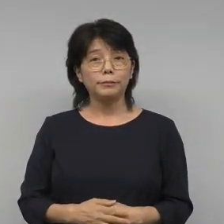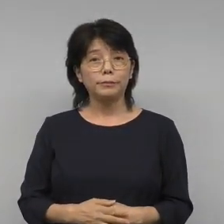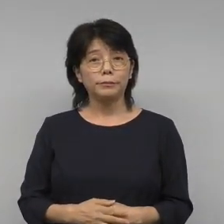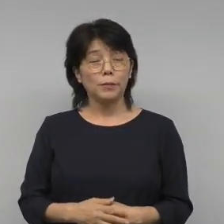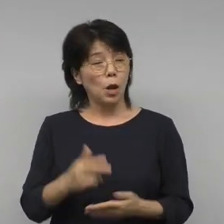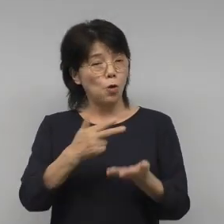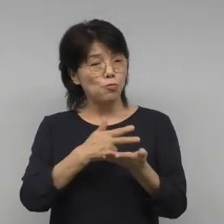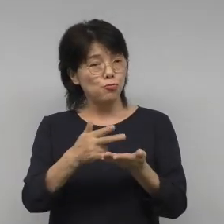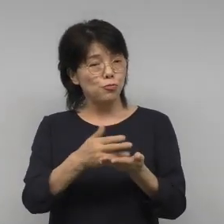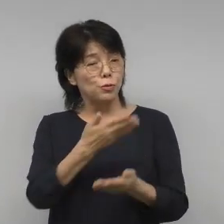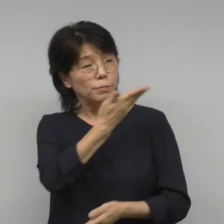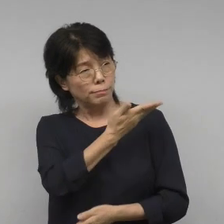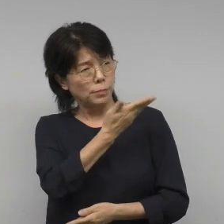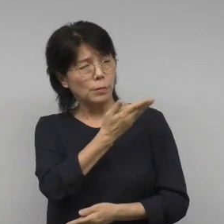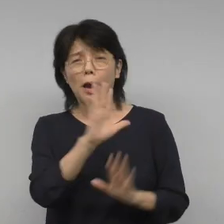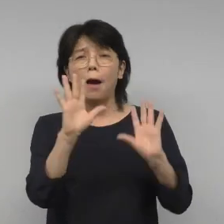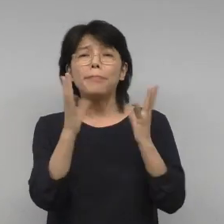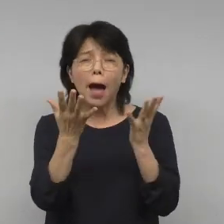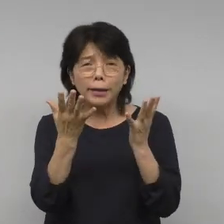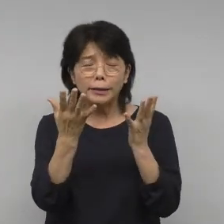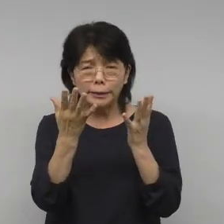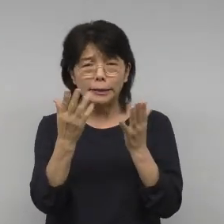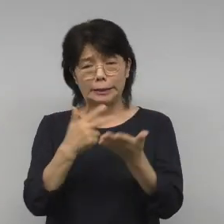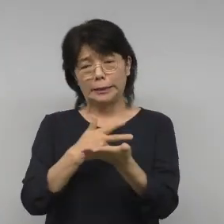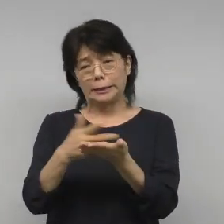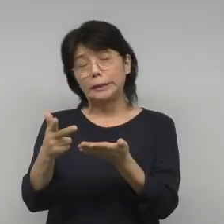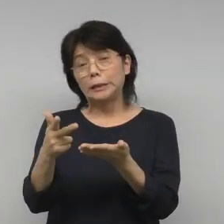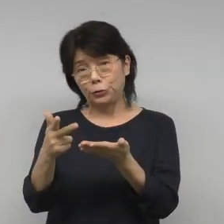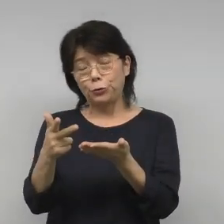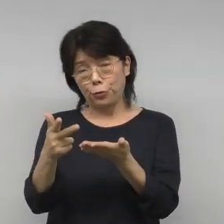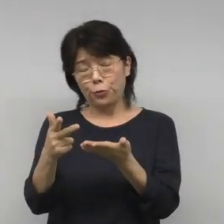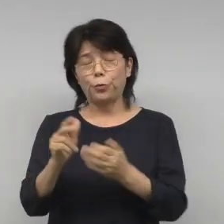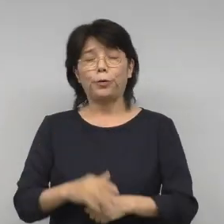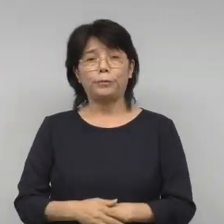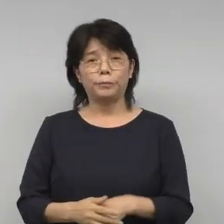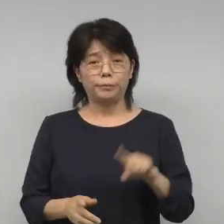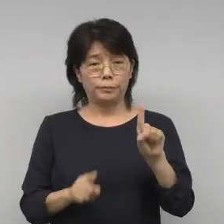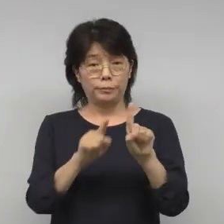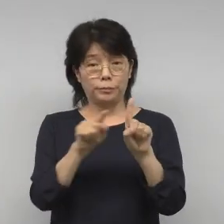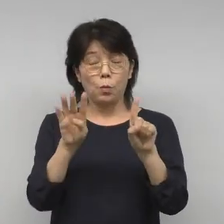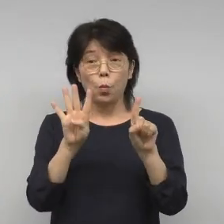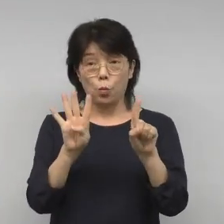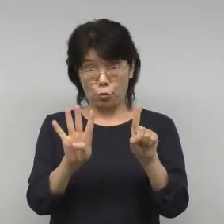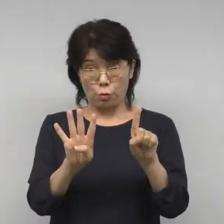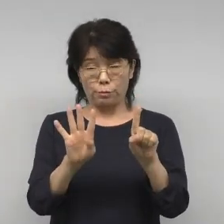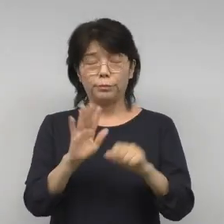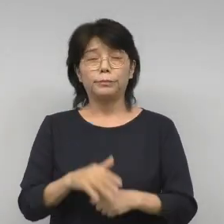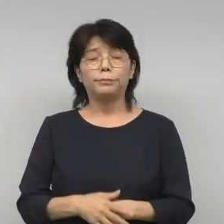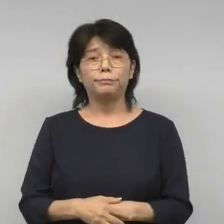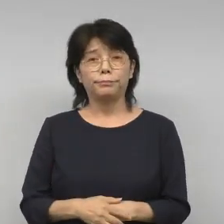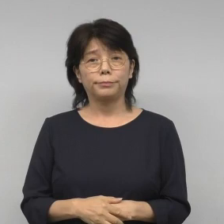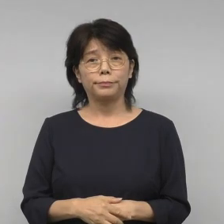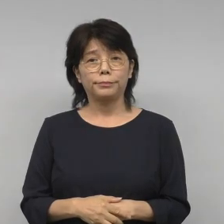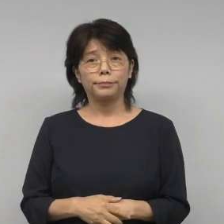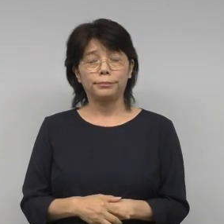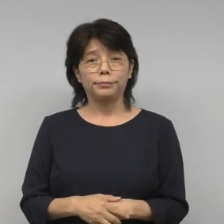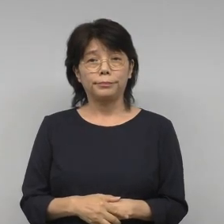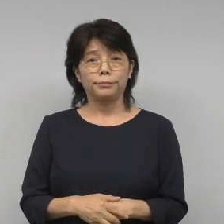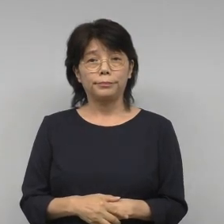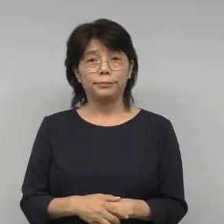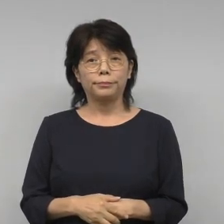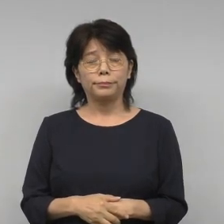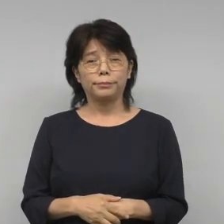スライドがありませんので、資料の方の 1-4 をご覧ください。